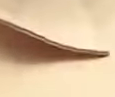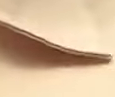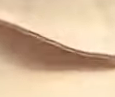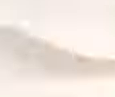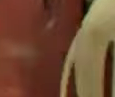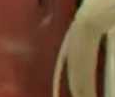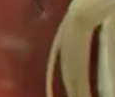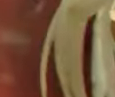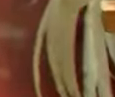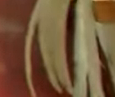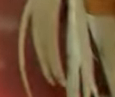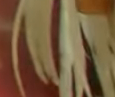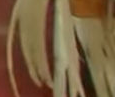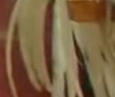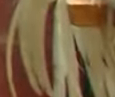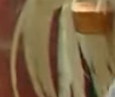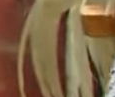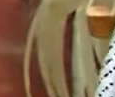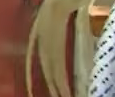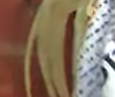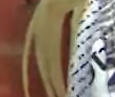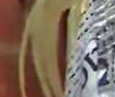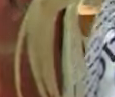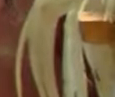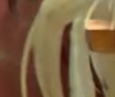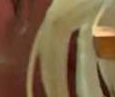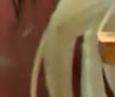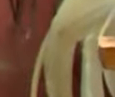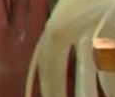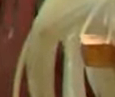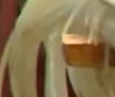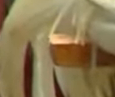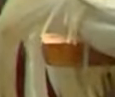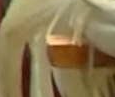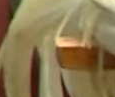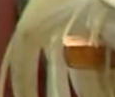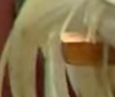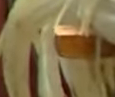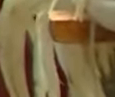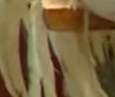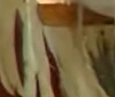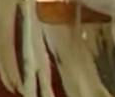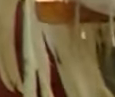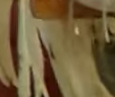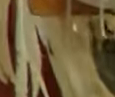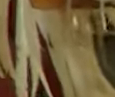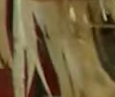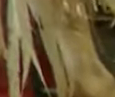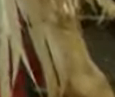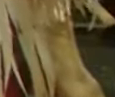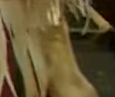Pemirsa, saat ini saya sudah bersama dengan Burhan alias burung hantu. Dia asalnya dari Sumatera. Selain burung hantu,